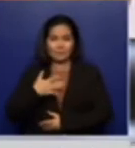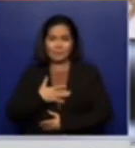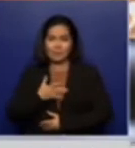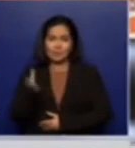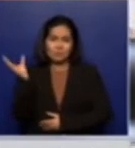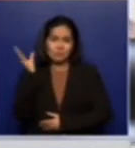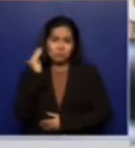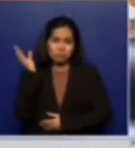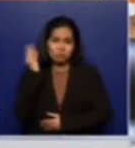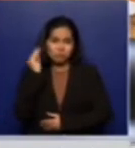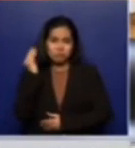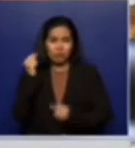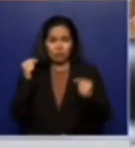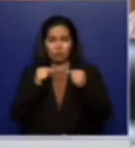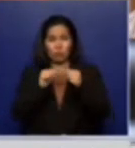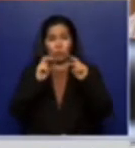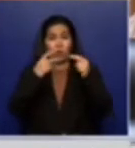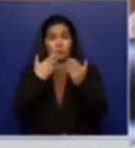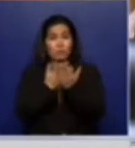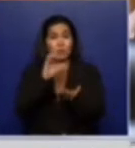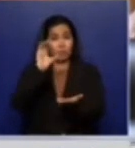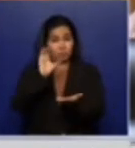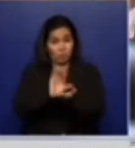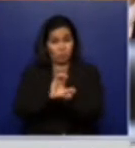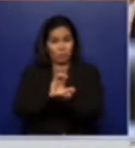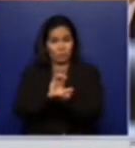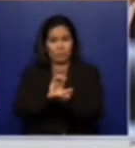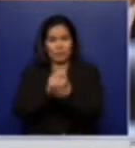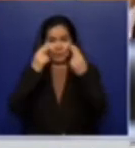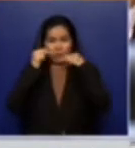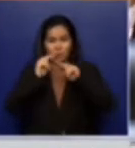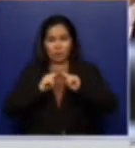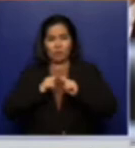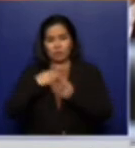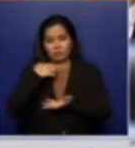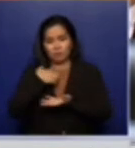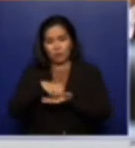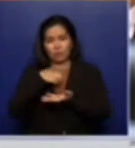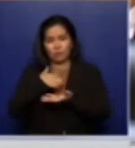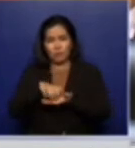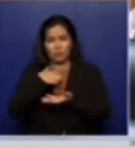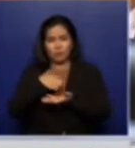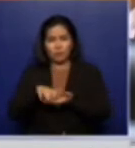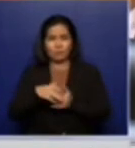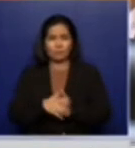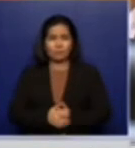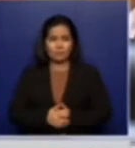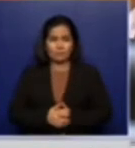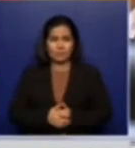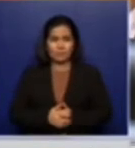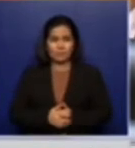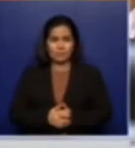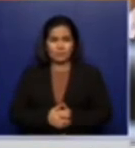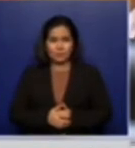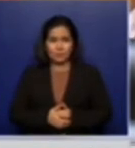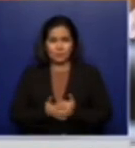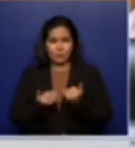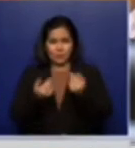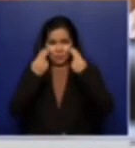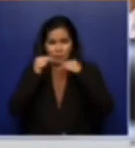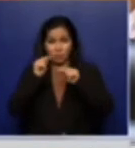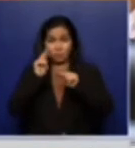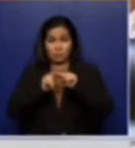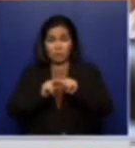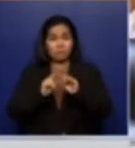แถลงเรื่องงบประมาณจากปากท่านนายกรัฐมนตรีวันนี้อาจจะไม่ได้นั่งอยู่ในห้องประชุ